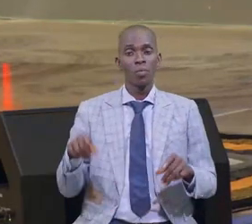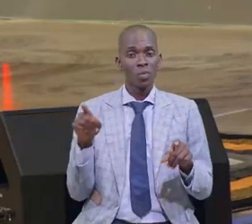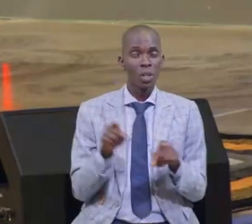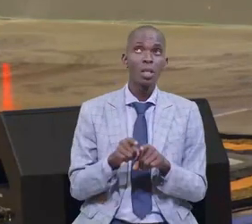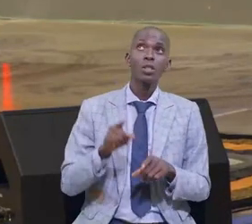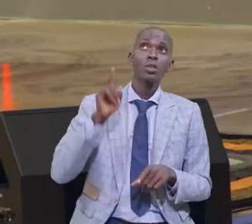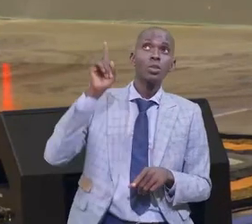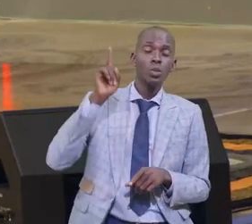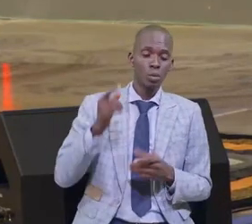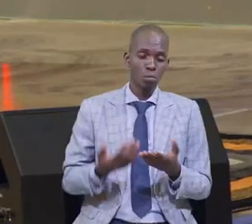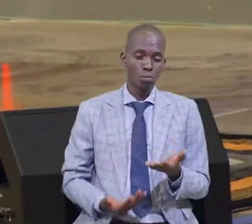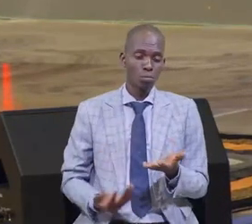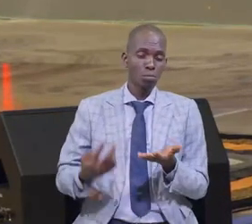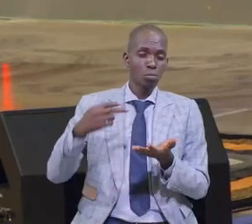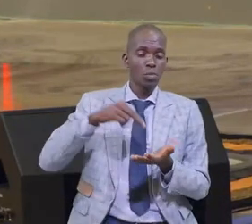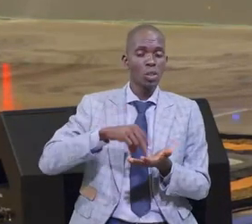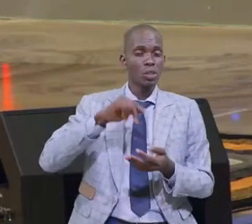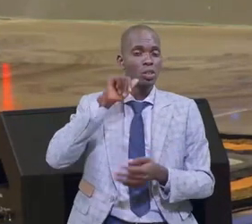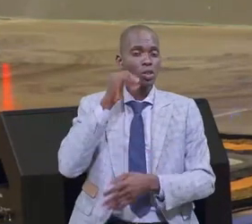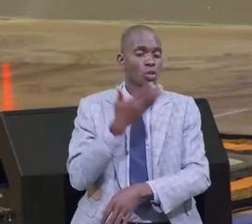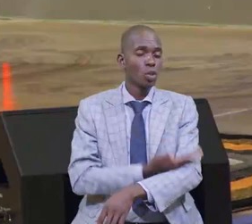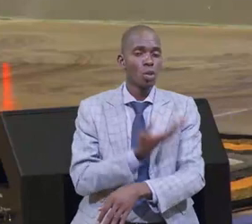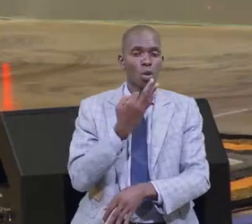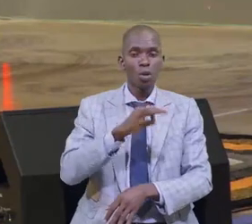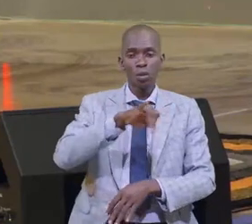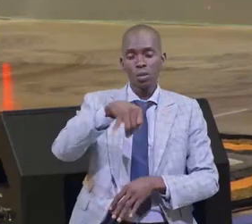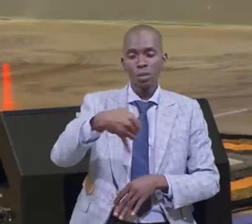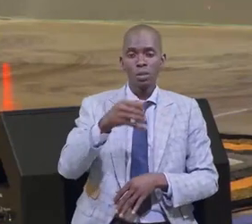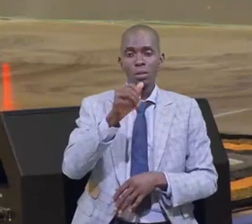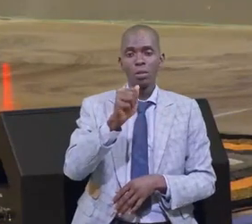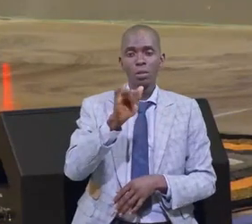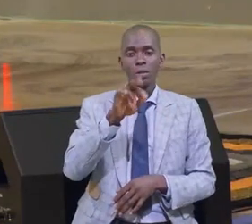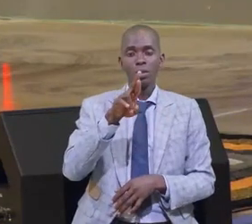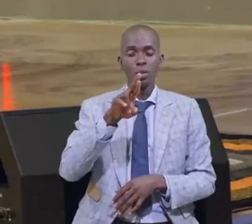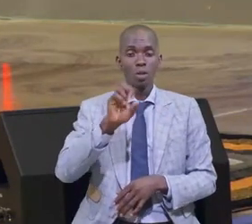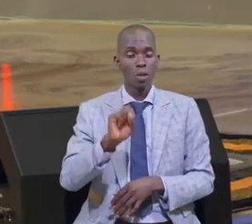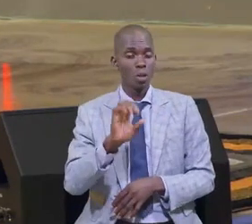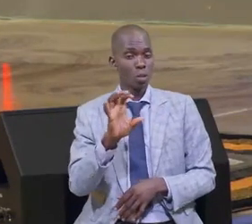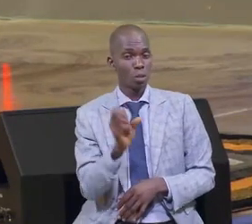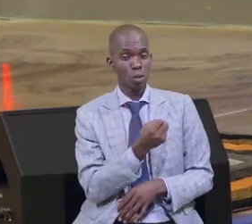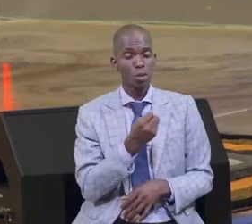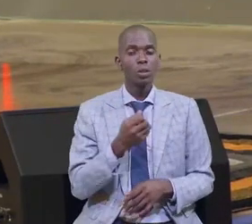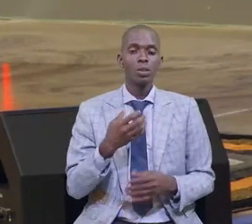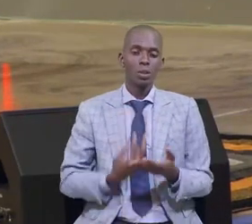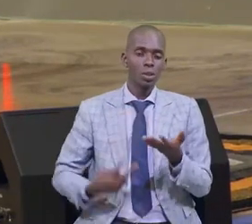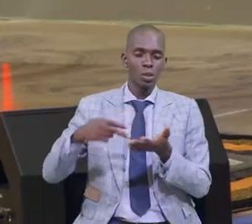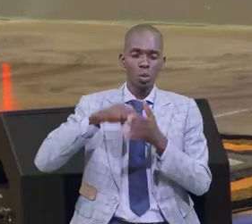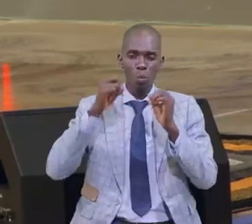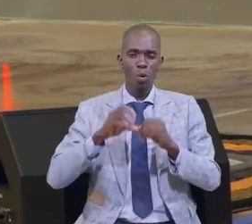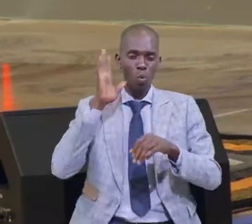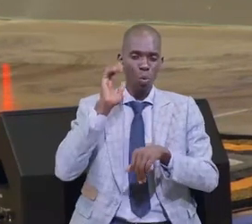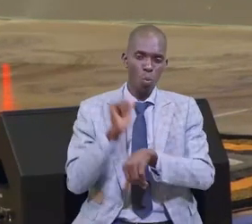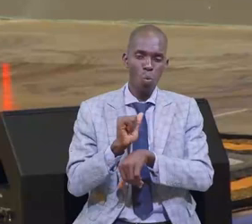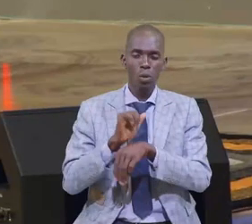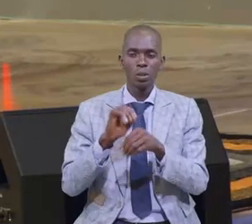dans votre corps, parlez au Seigneur, comme il a ressuscité la fille de Jairus, la puissance de